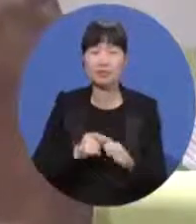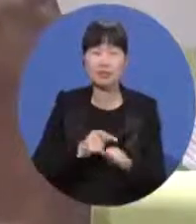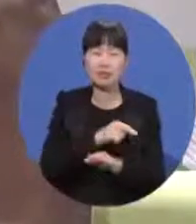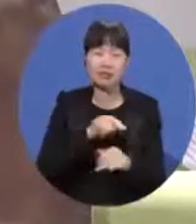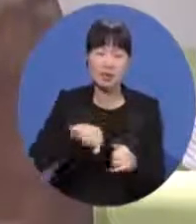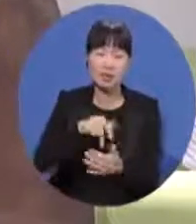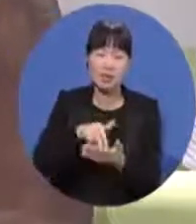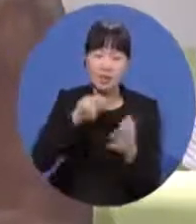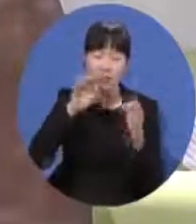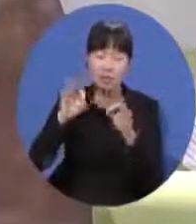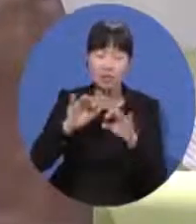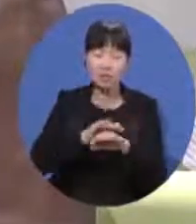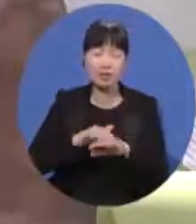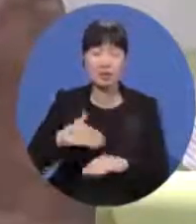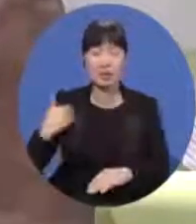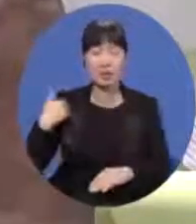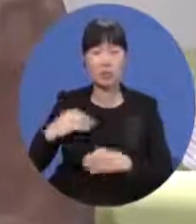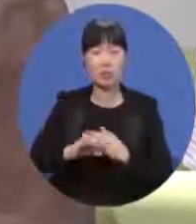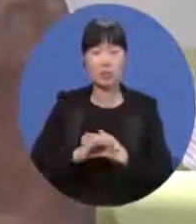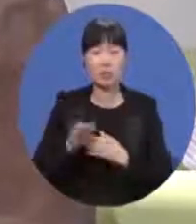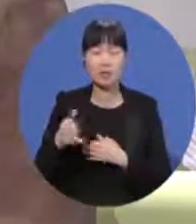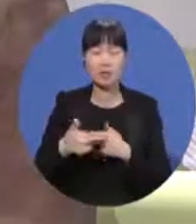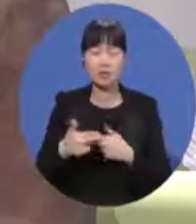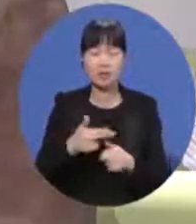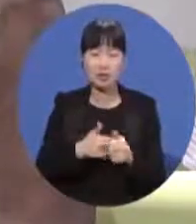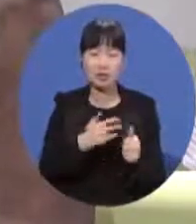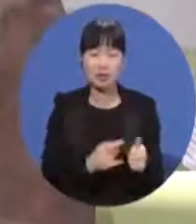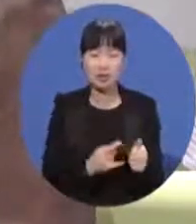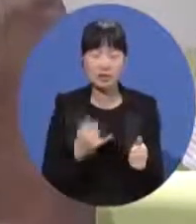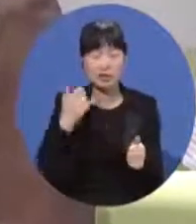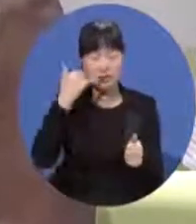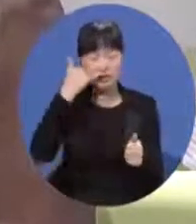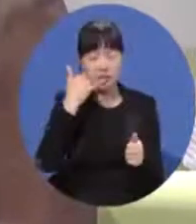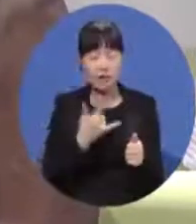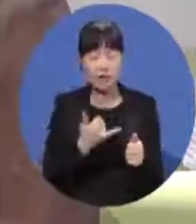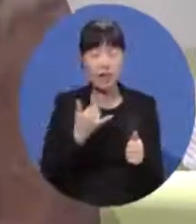외의 상황들은 잘 모르시겠으면 전문가한테 이제 자문을 구하시는 게 좋을 것 같아요. 네.